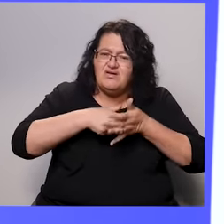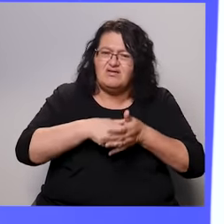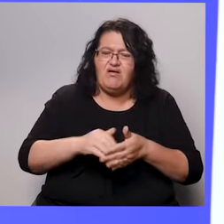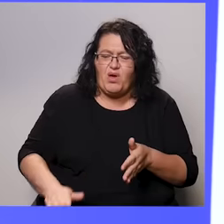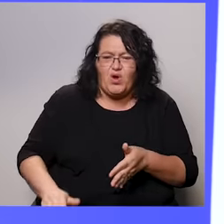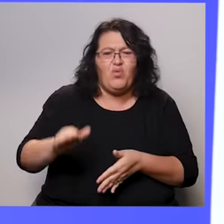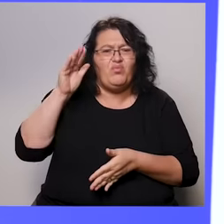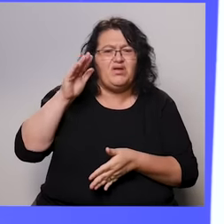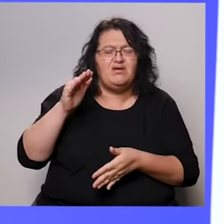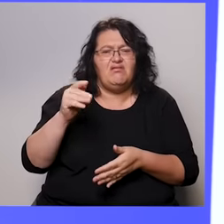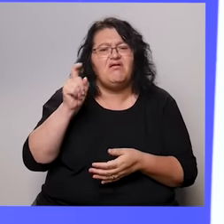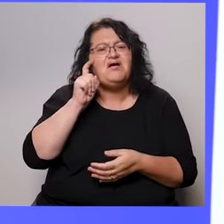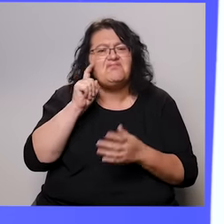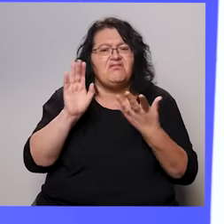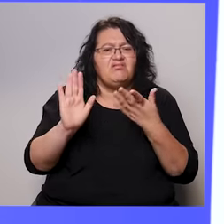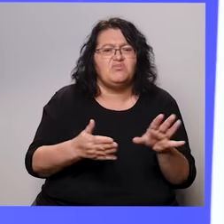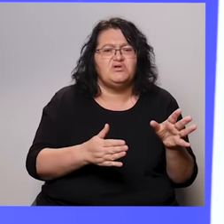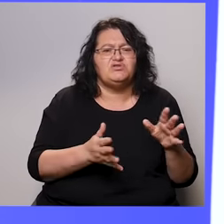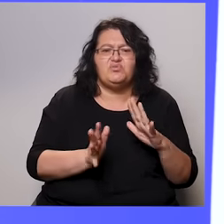copil. Cred că aveam